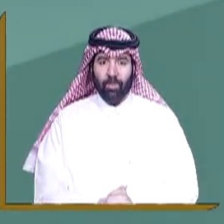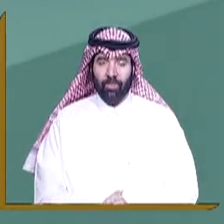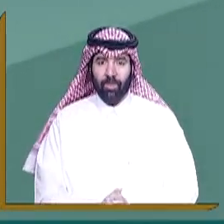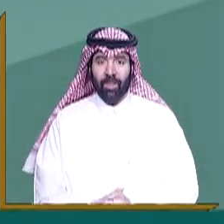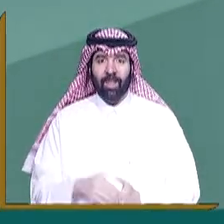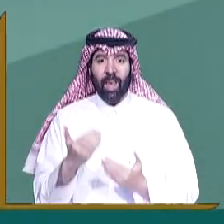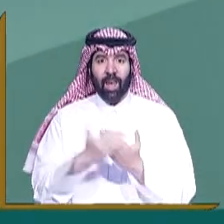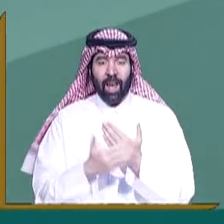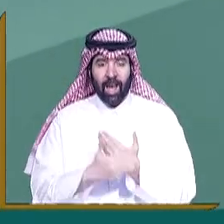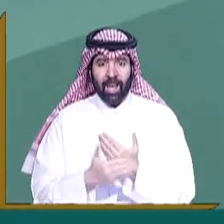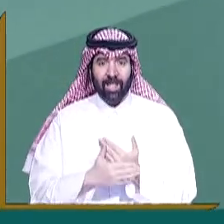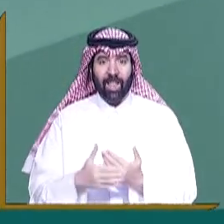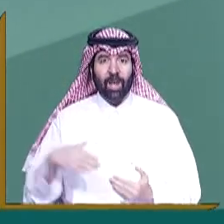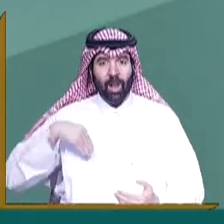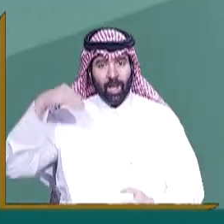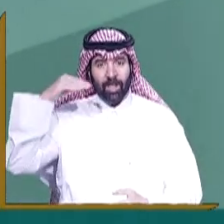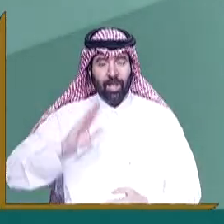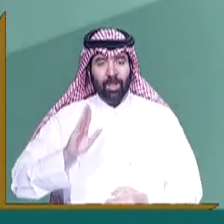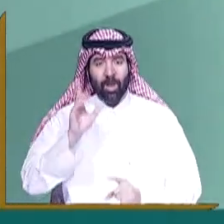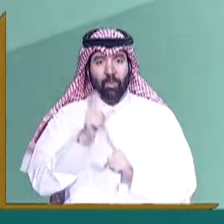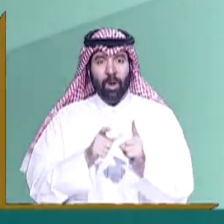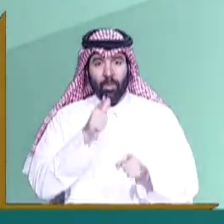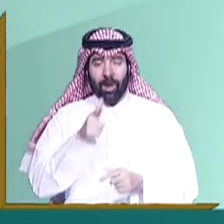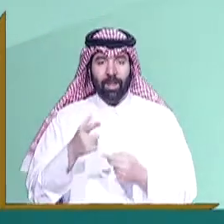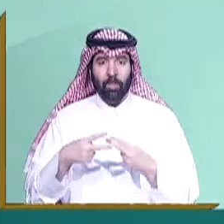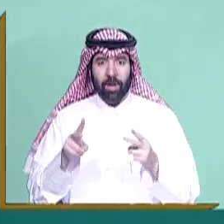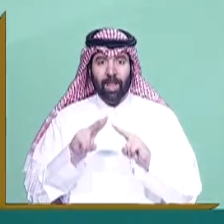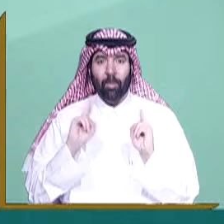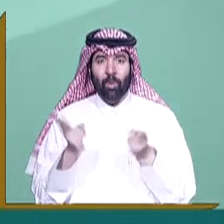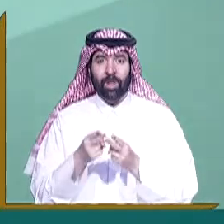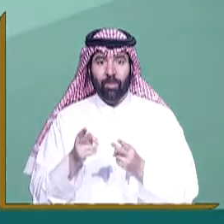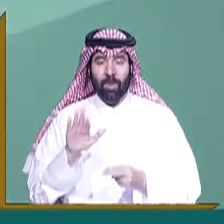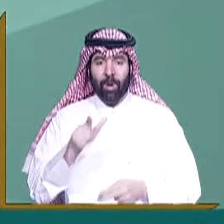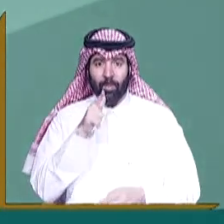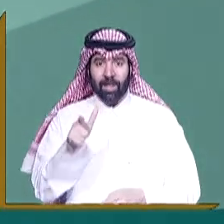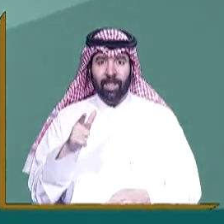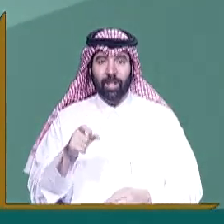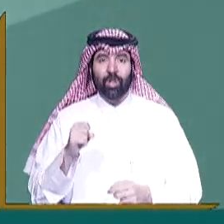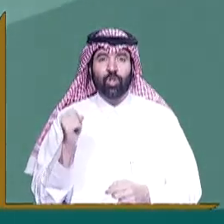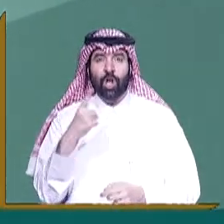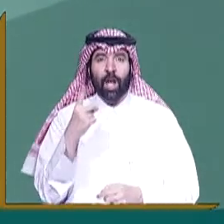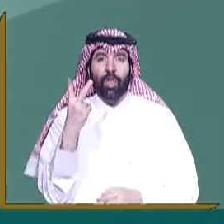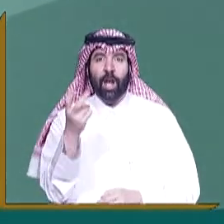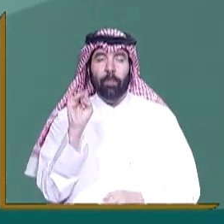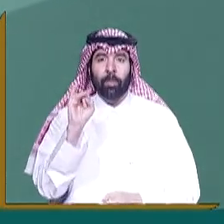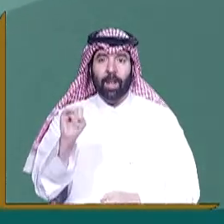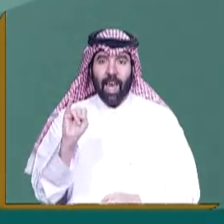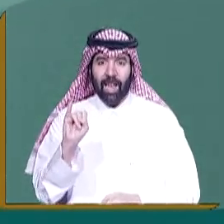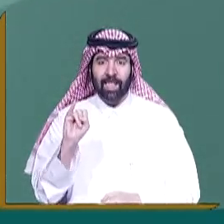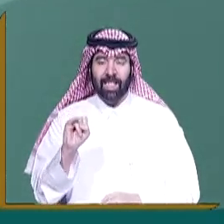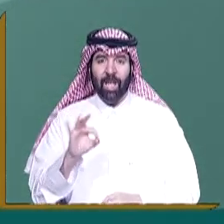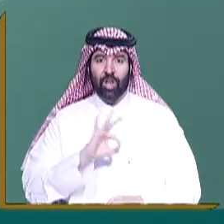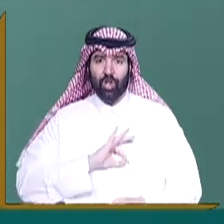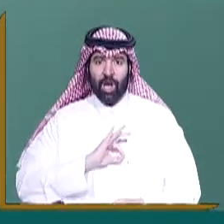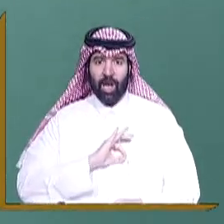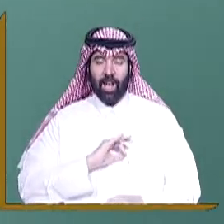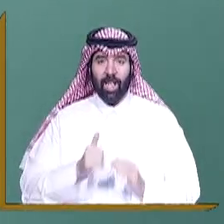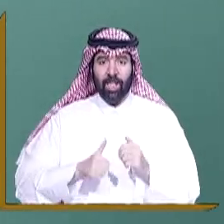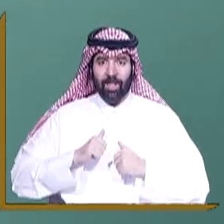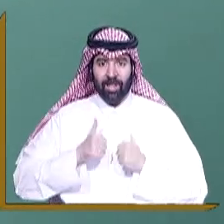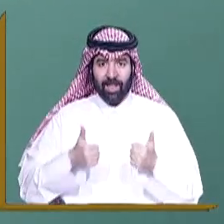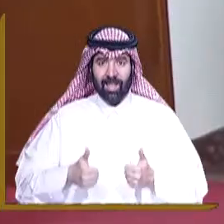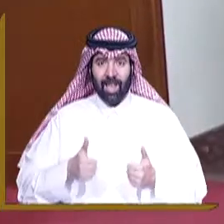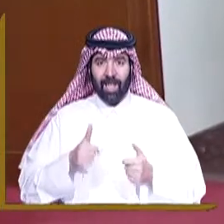برعاية سمو ولي العهد انطلاق مؤتمر مبادرة القدرات البشرية فبراير المقبل تحت شعار الاستعداد للمستقبل.